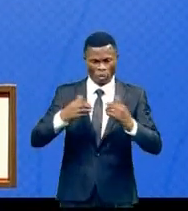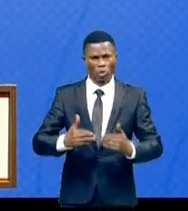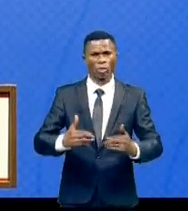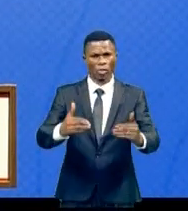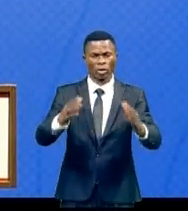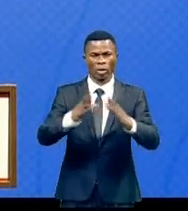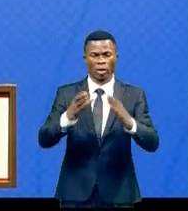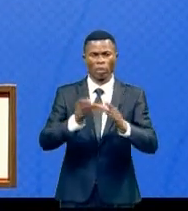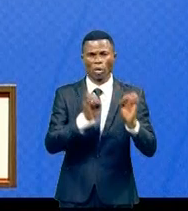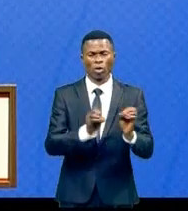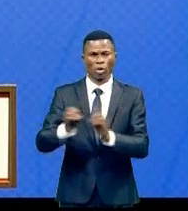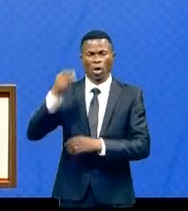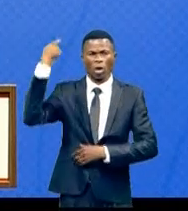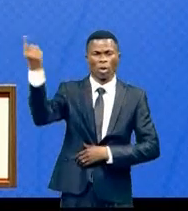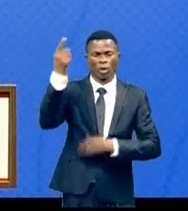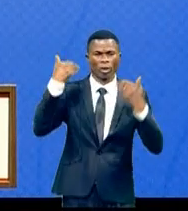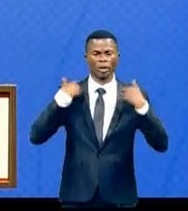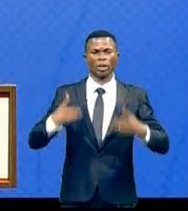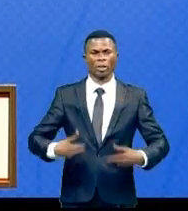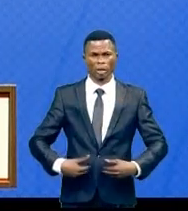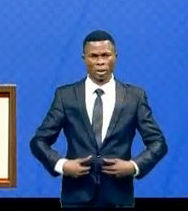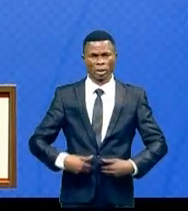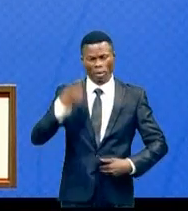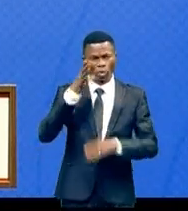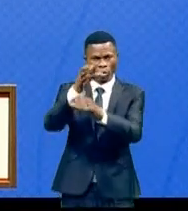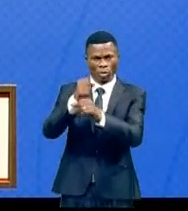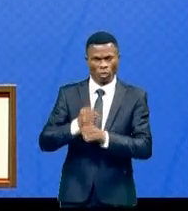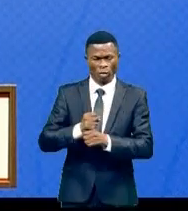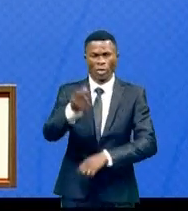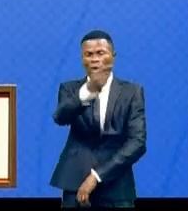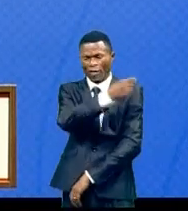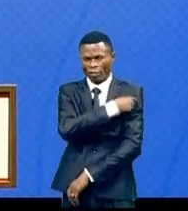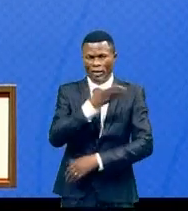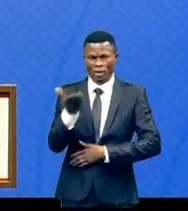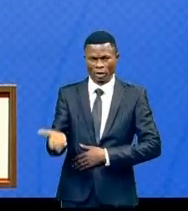cours avec l'Organisation mondiale de la santé pour l'obtention des vaccins.